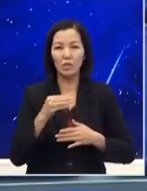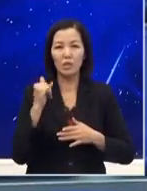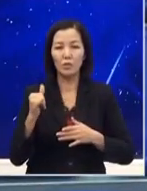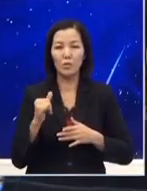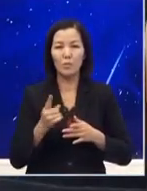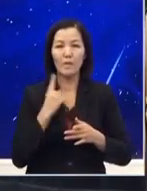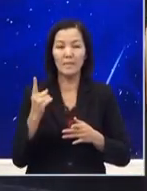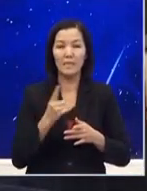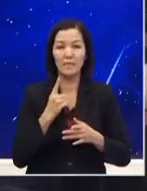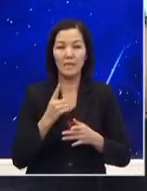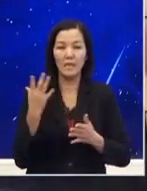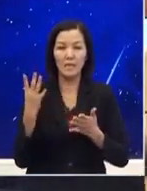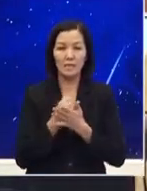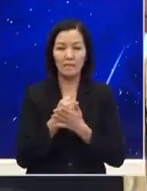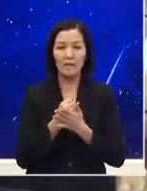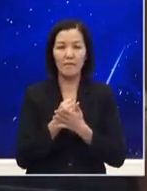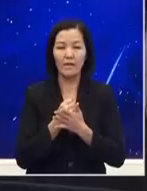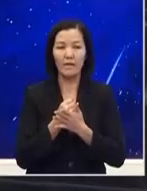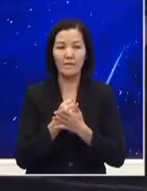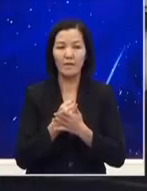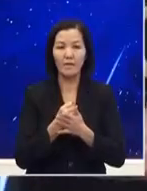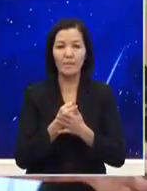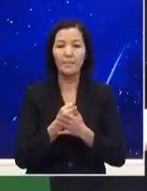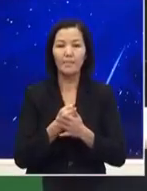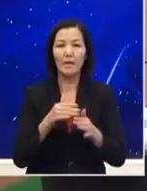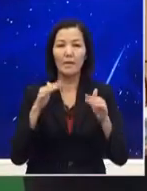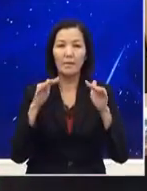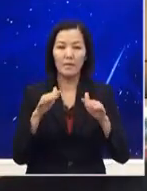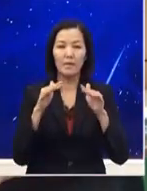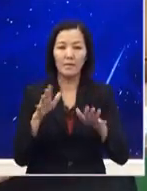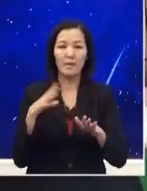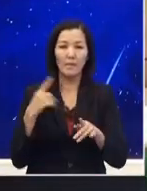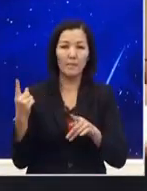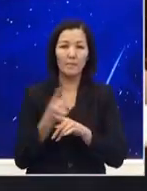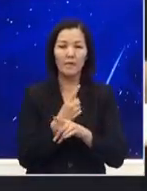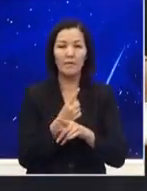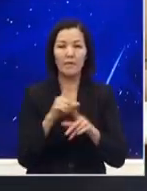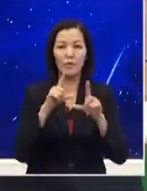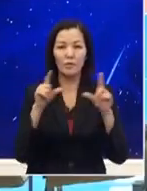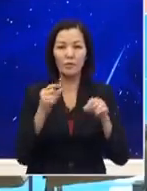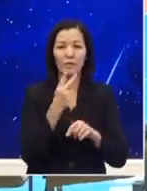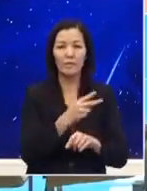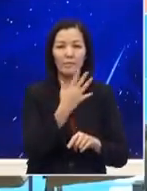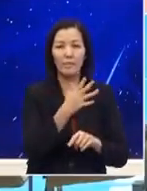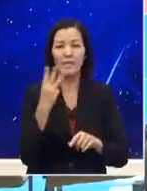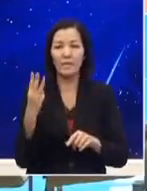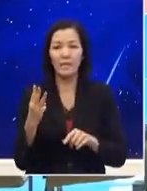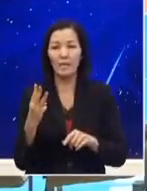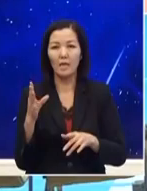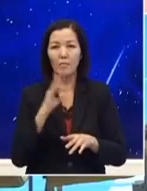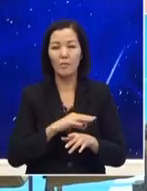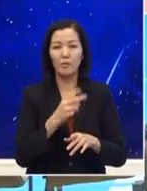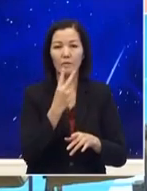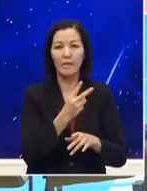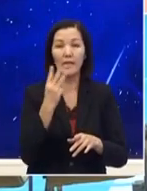мастерскими комбинациями завоевывали мяч за мячом, обеспечив солидный отрыв. По итогам первого сета счет на табло 25-3 в пользу ЖТСУ. Вторая и